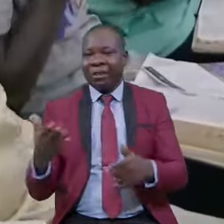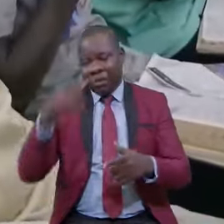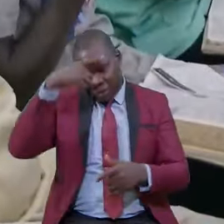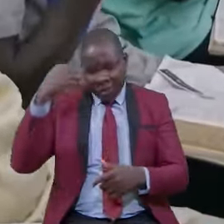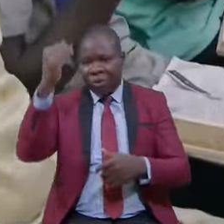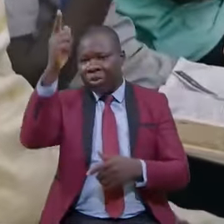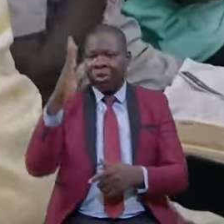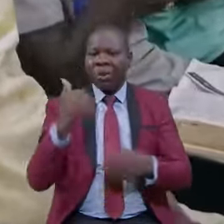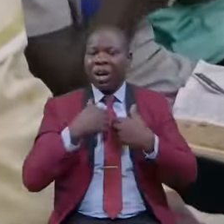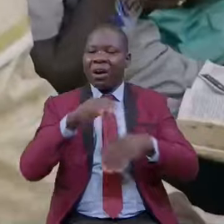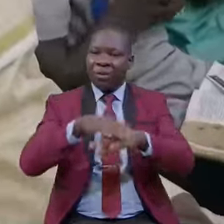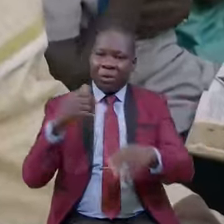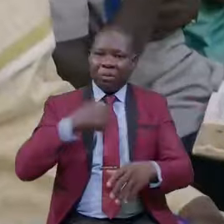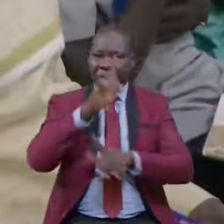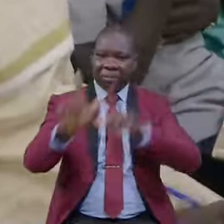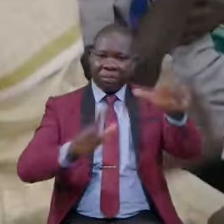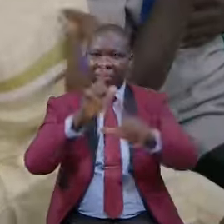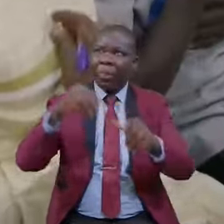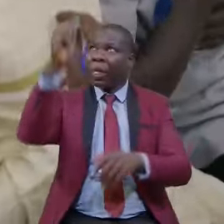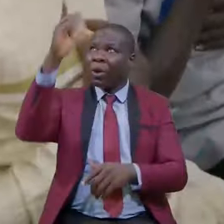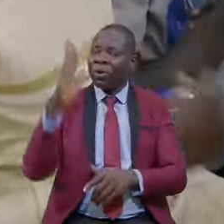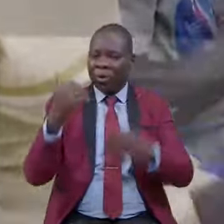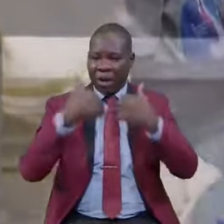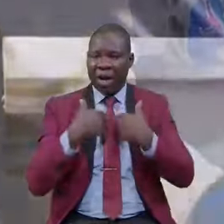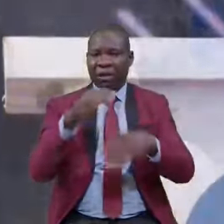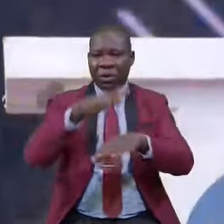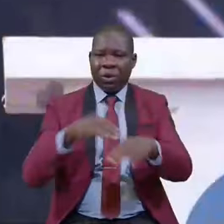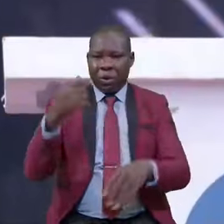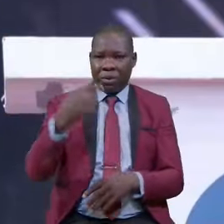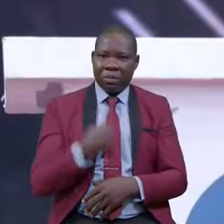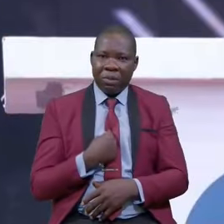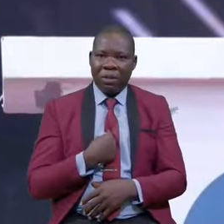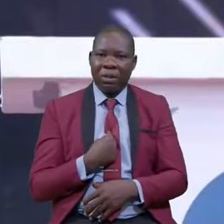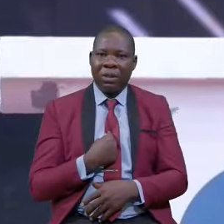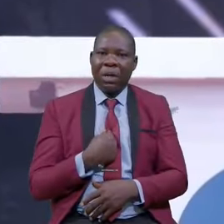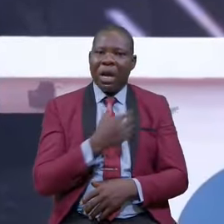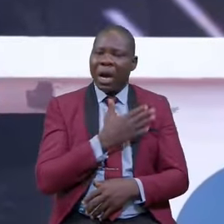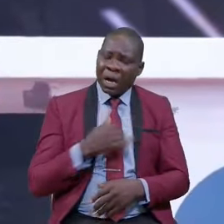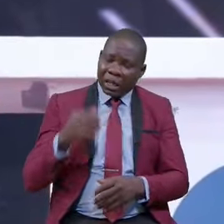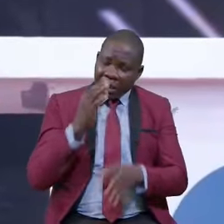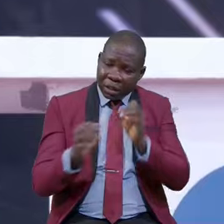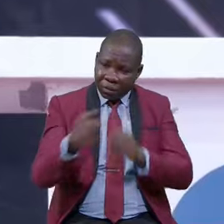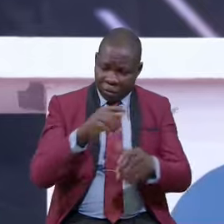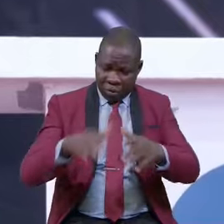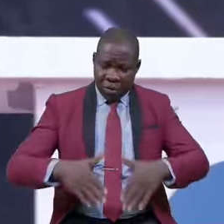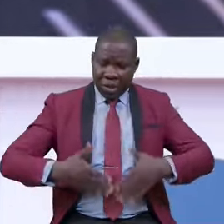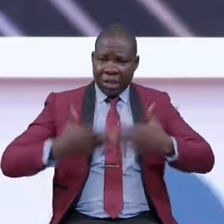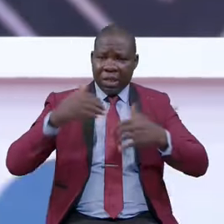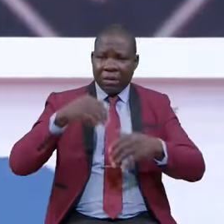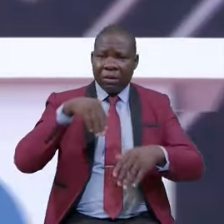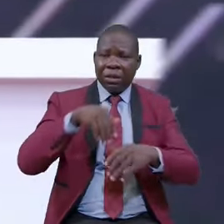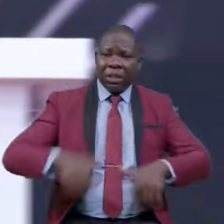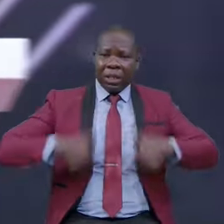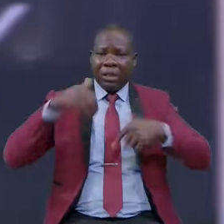Say that again. Dis-le, non? Dieu m'a appelé. In that et tu vis dans cette conscience. And nothing